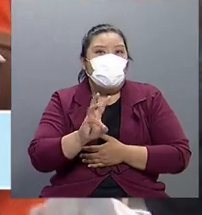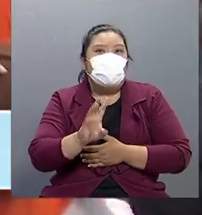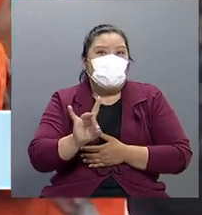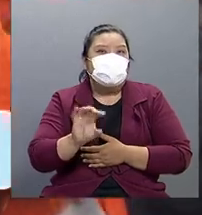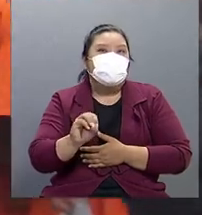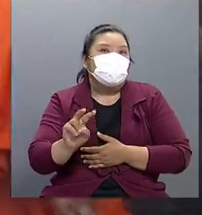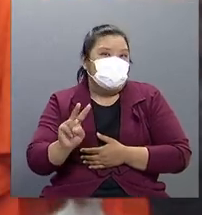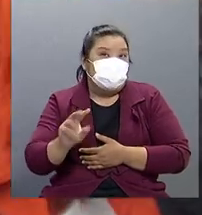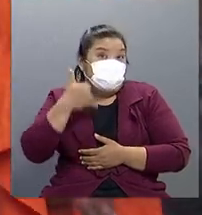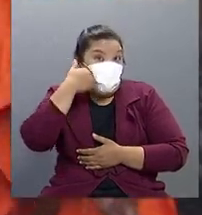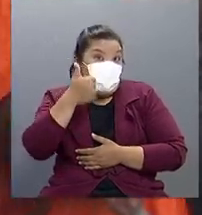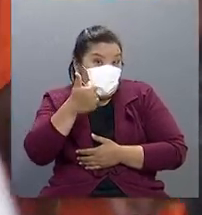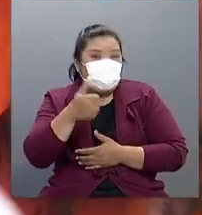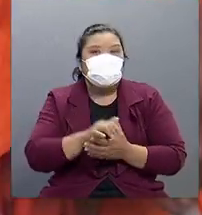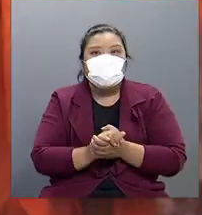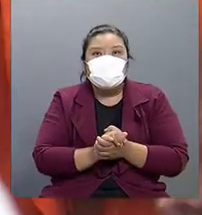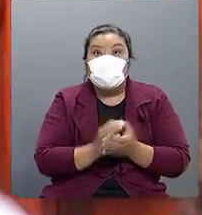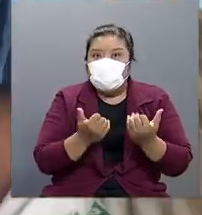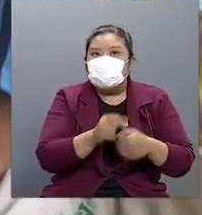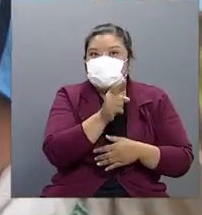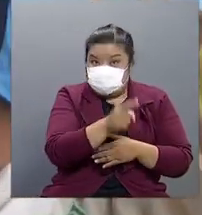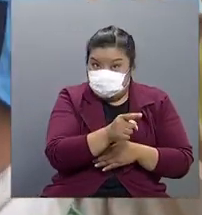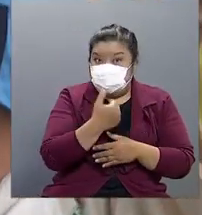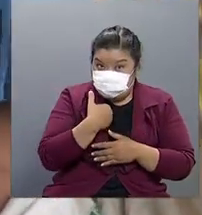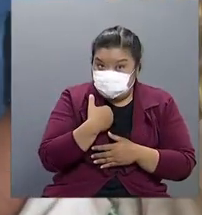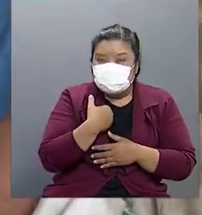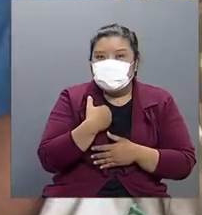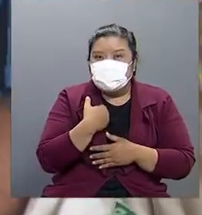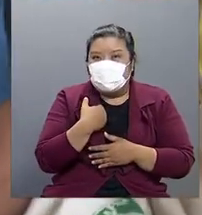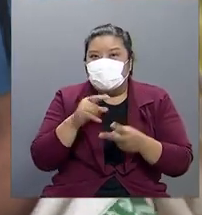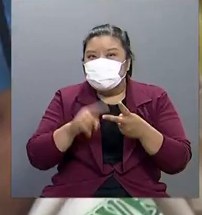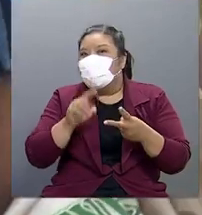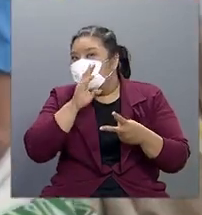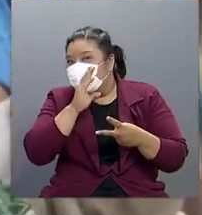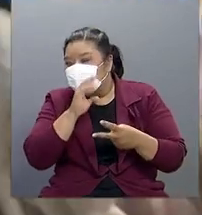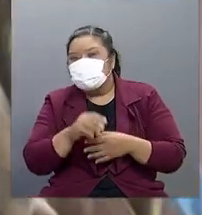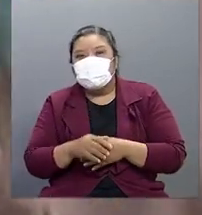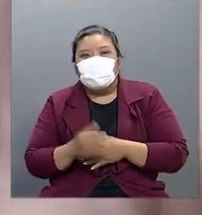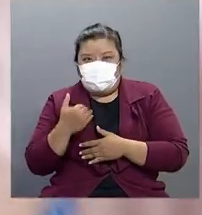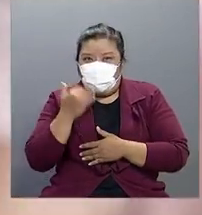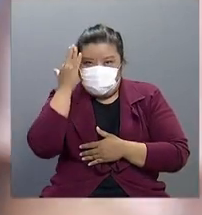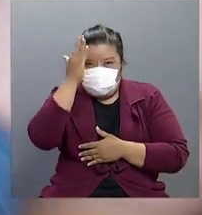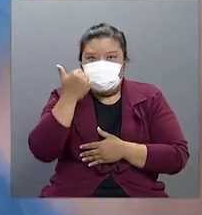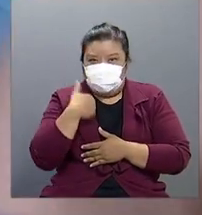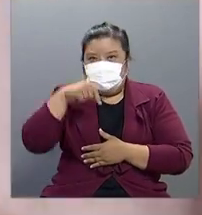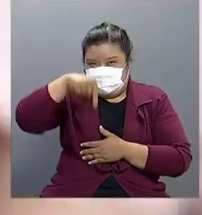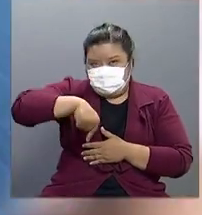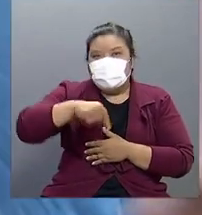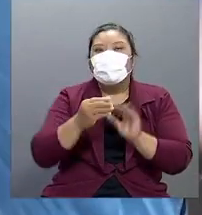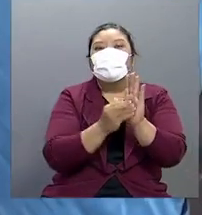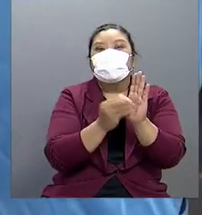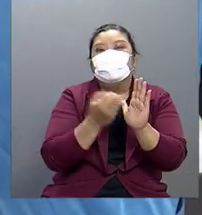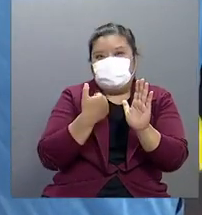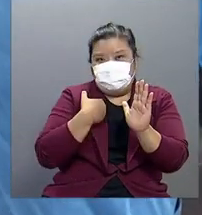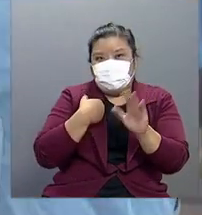022026800ปรากฏว่า1เรื่องชัว ร์ นะคะก็เดี๋ยวจะมี3สวนสาธารณะ ในกรุงเทพมหานคร ใช่แล้วค่ะนะคะที่เปิดปิด